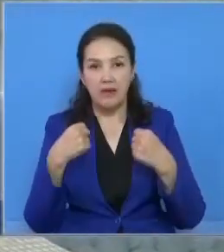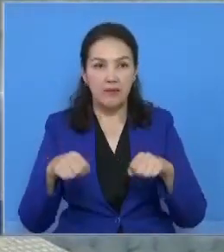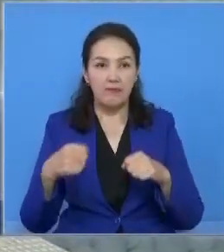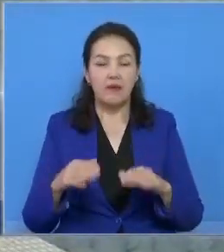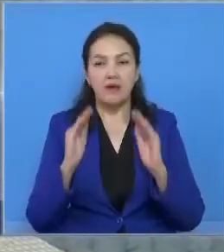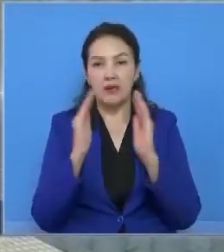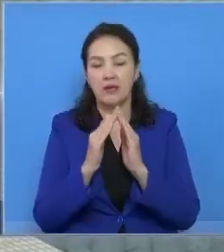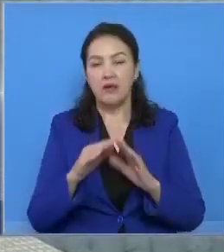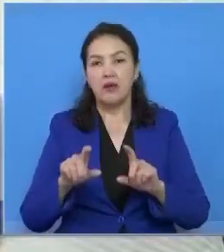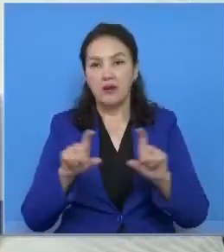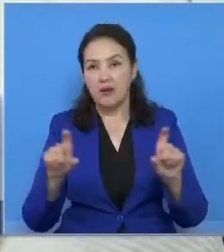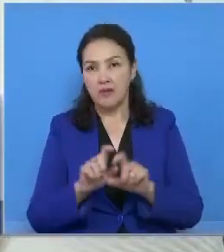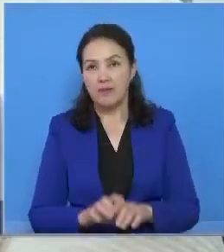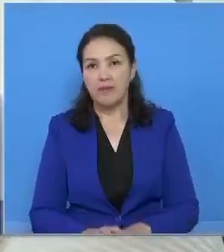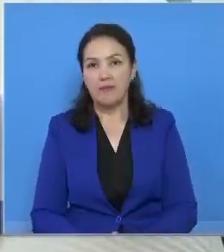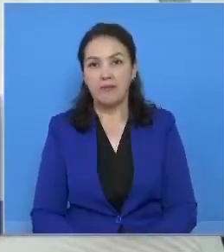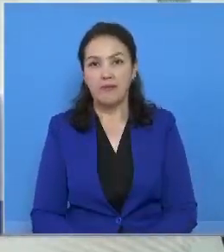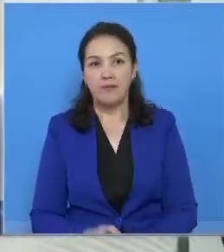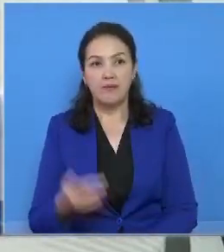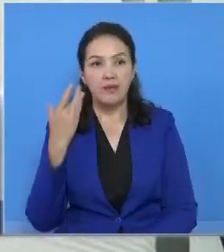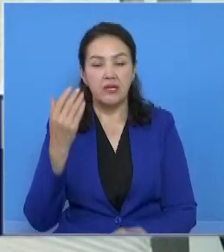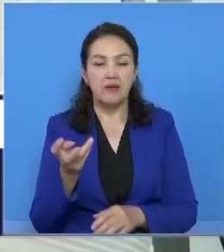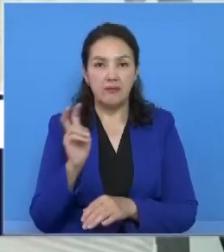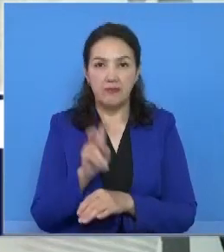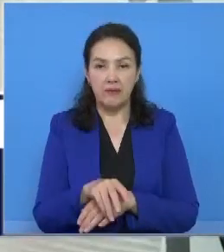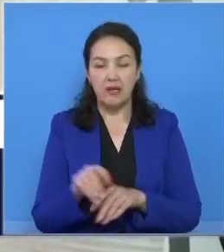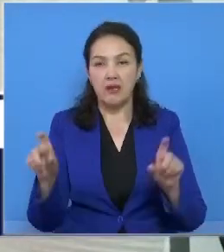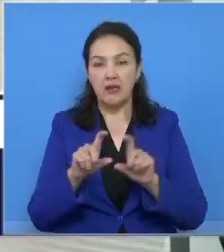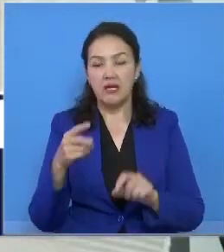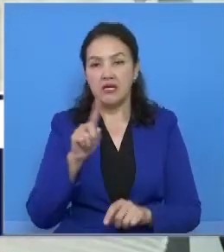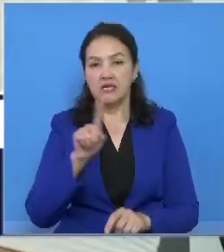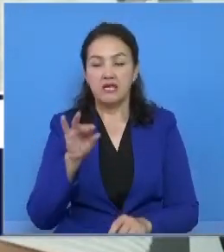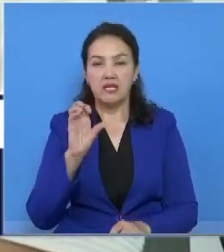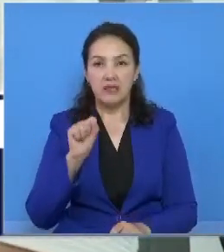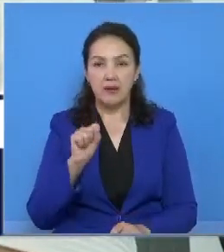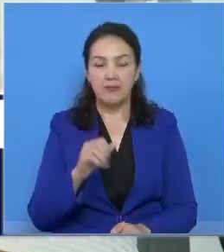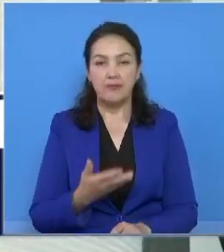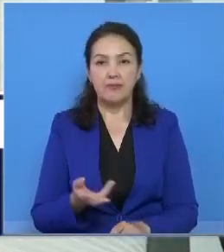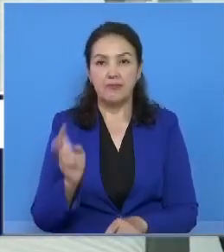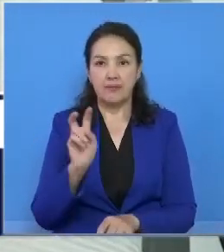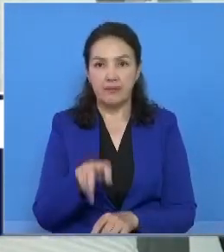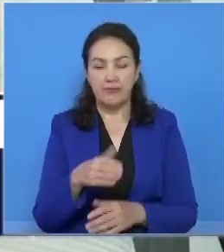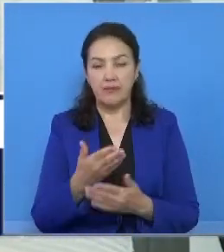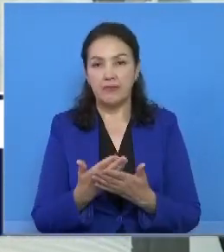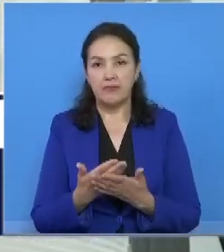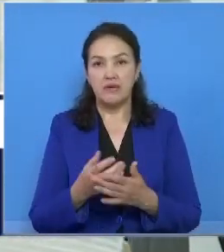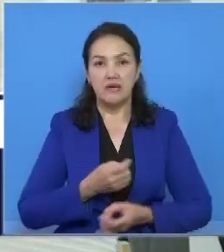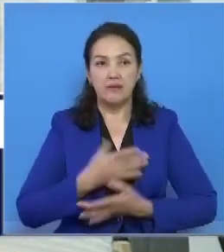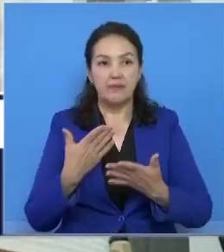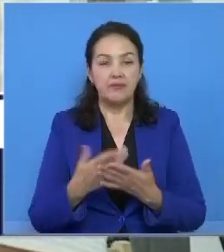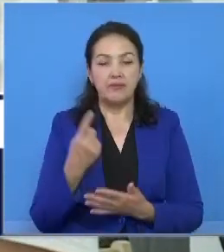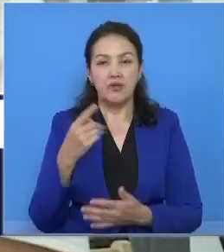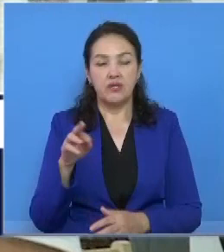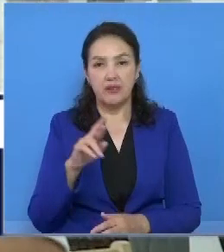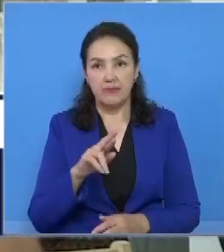для дома и офиса. Мы с семьей тут постоянные клиенты магазина «Зета». Тут как раз на праздник, на